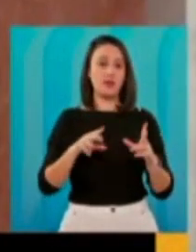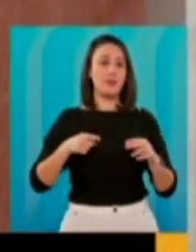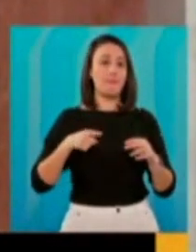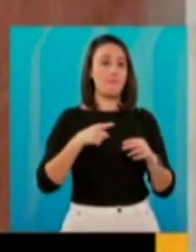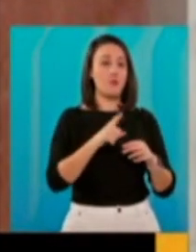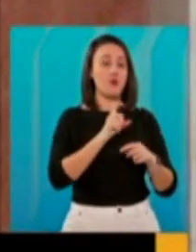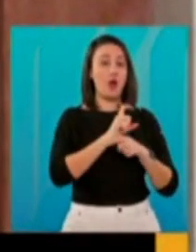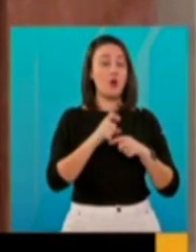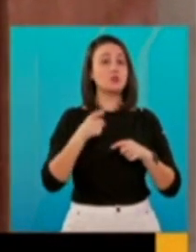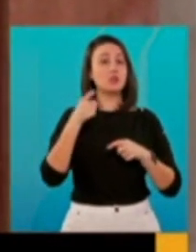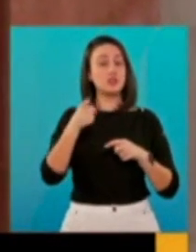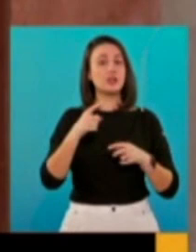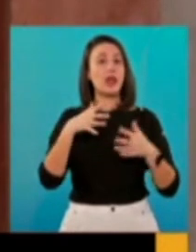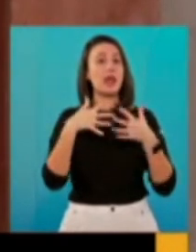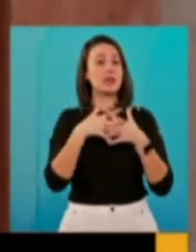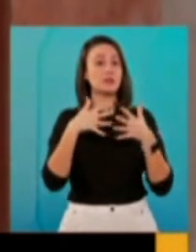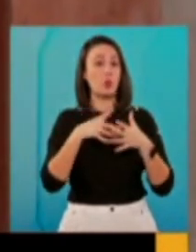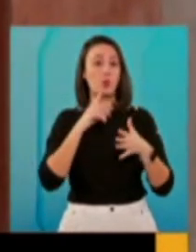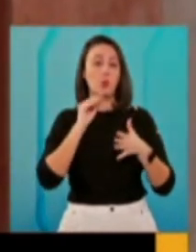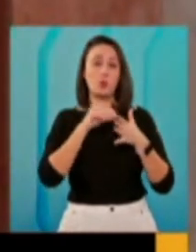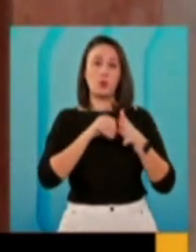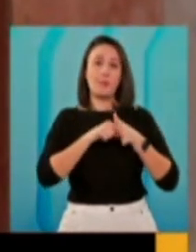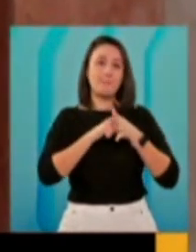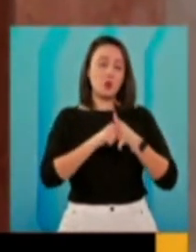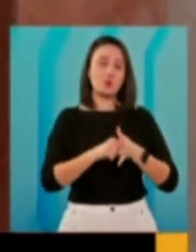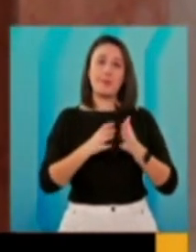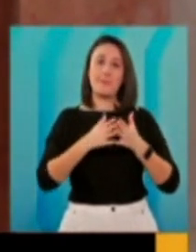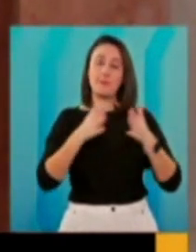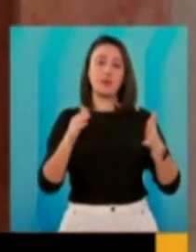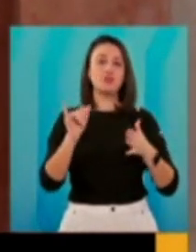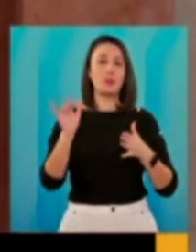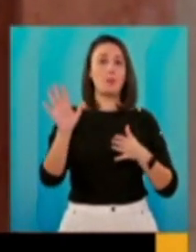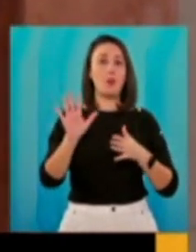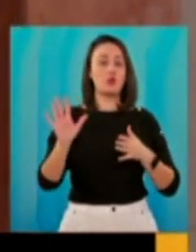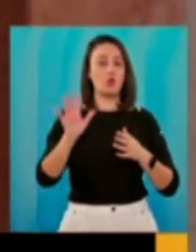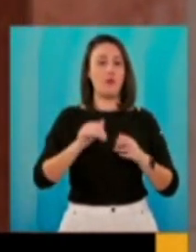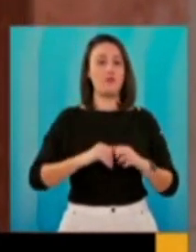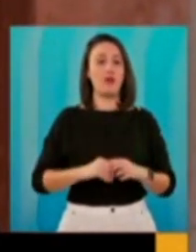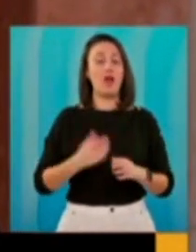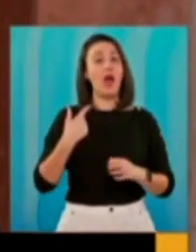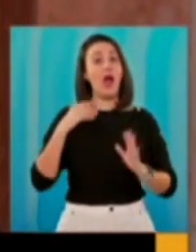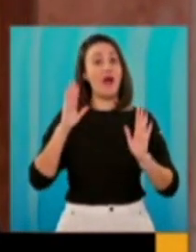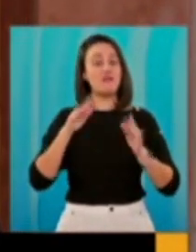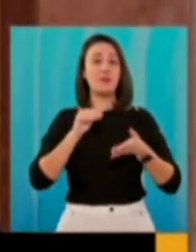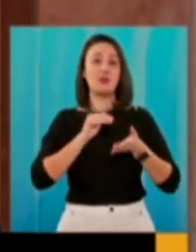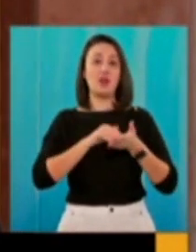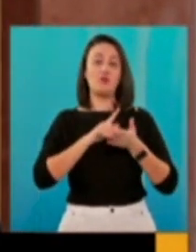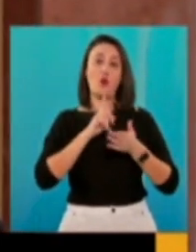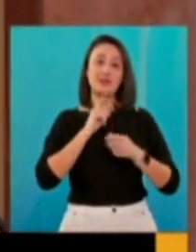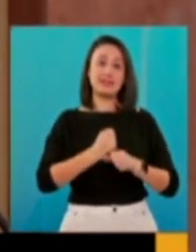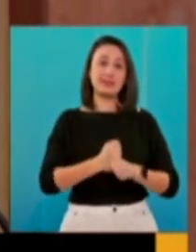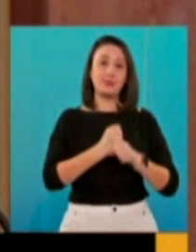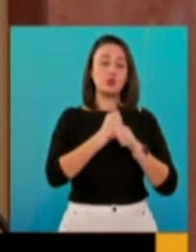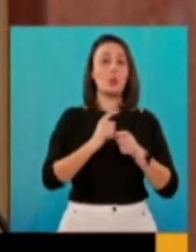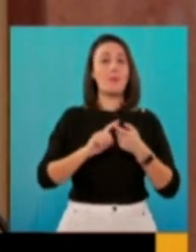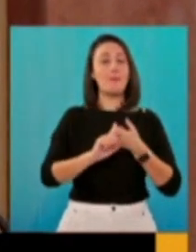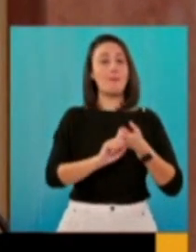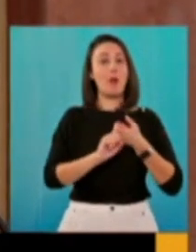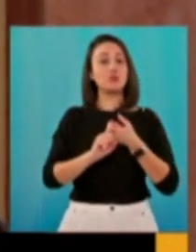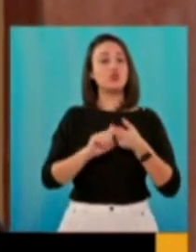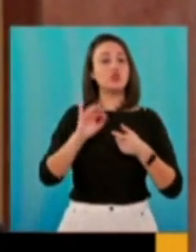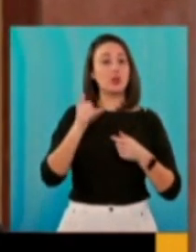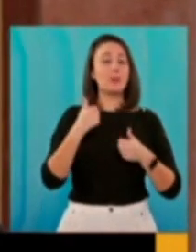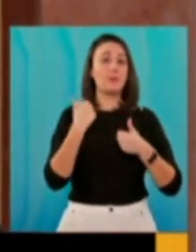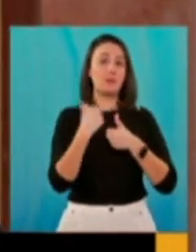Provocările cauzate de acest război pun presiune mare și pe Republica Moldova. Avem nevoie de sprijinul partenerilor